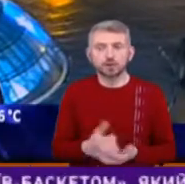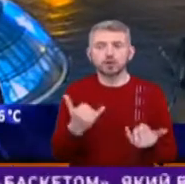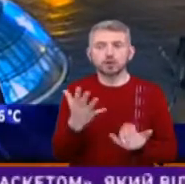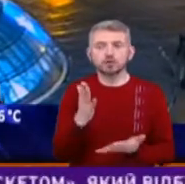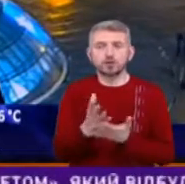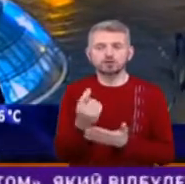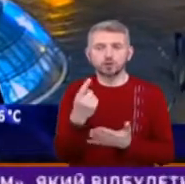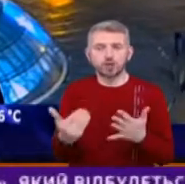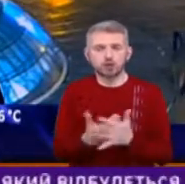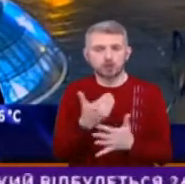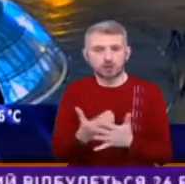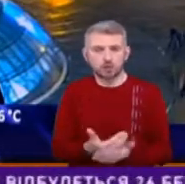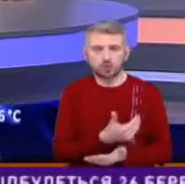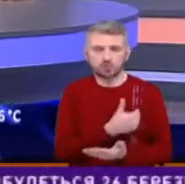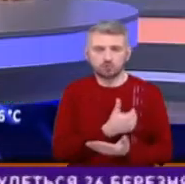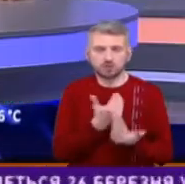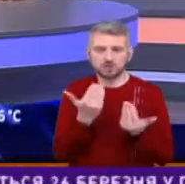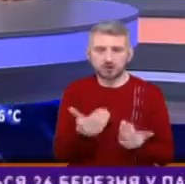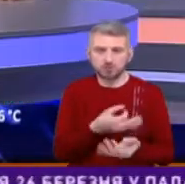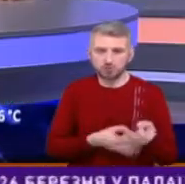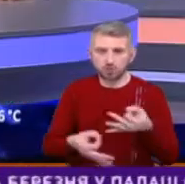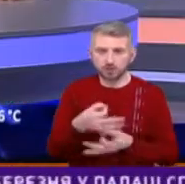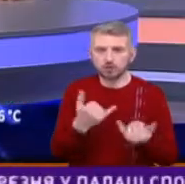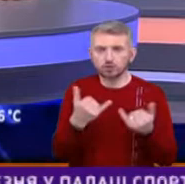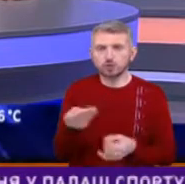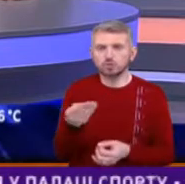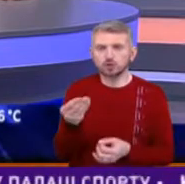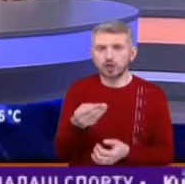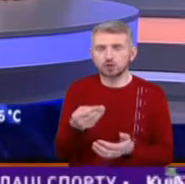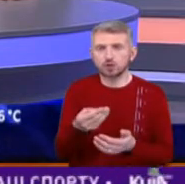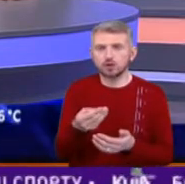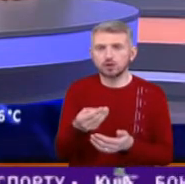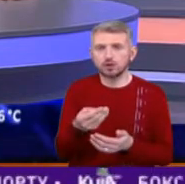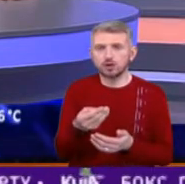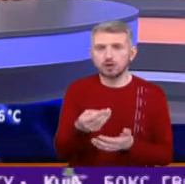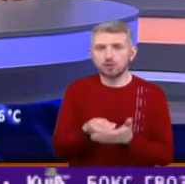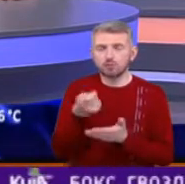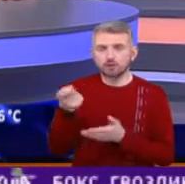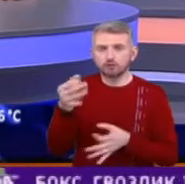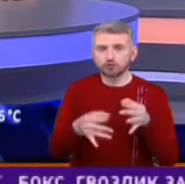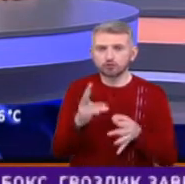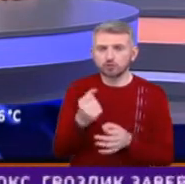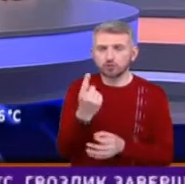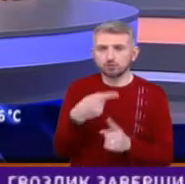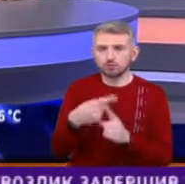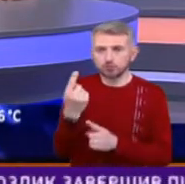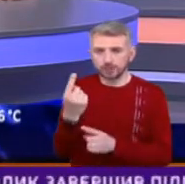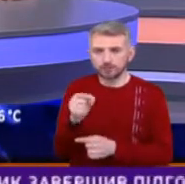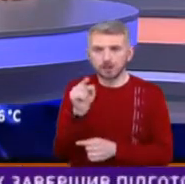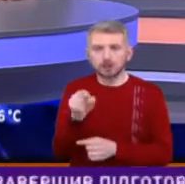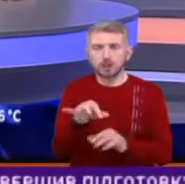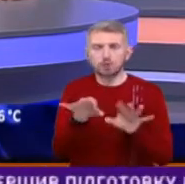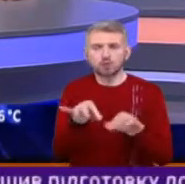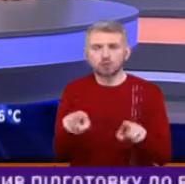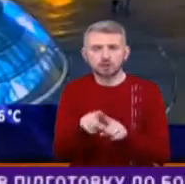одна новина, яку я хотів би з вами поговорити. Сьогодні Порошенко подав до суду на плюси. Там описано